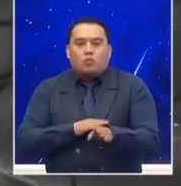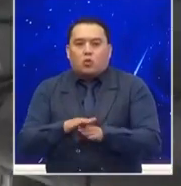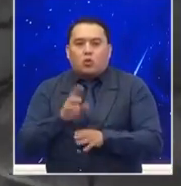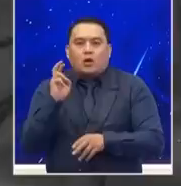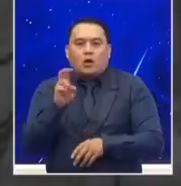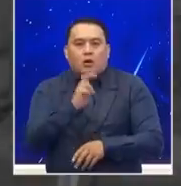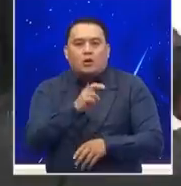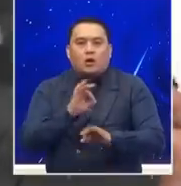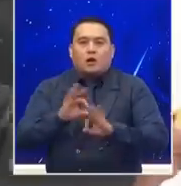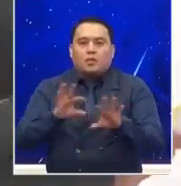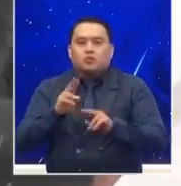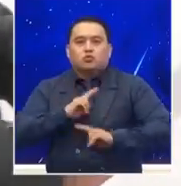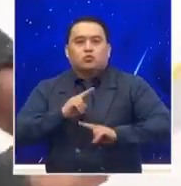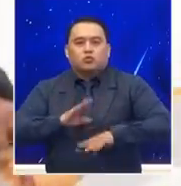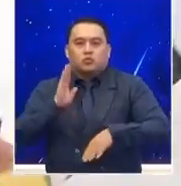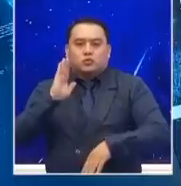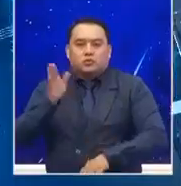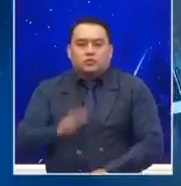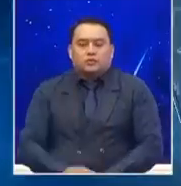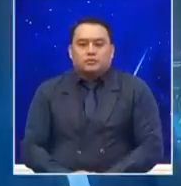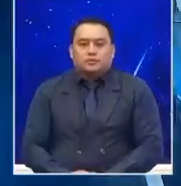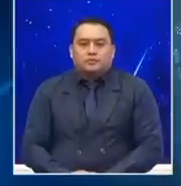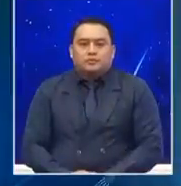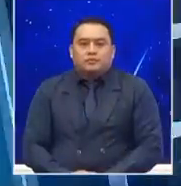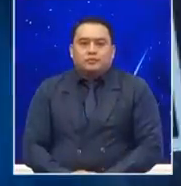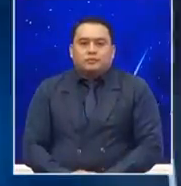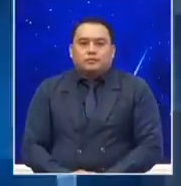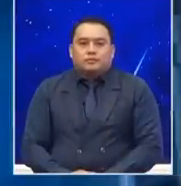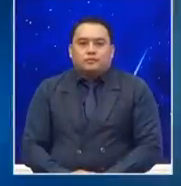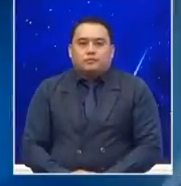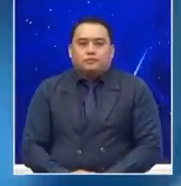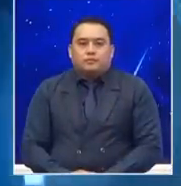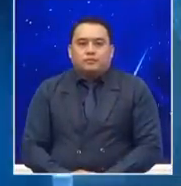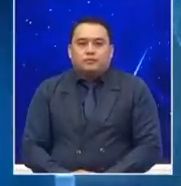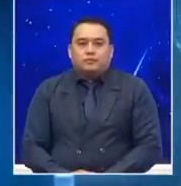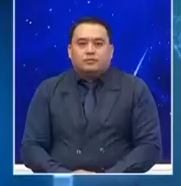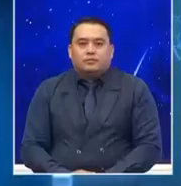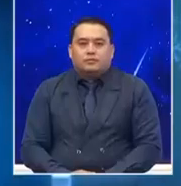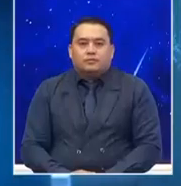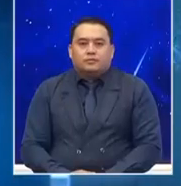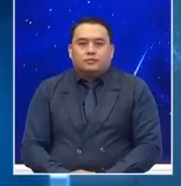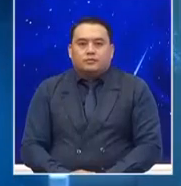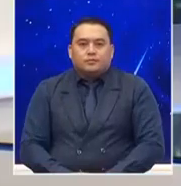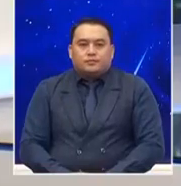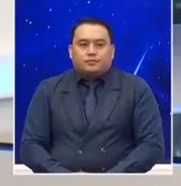әр үйге кіріп, түсіндіру жұмыстарын жүргізе бермек. Медет Жұмабай, Абылай Құттықбай, Жетісу телеарнасы.